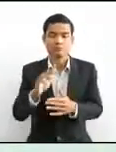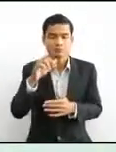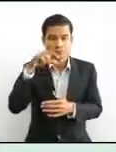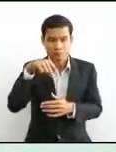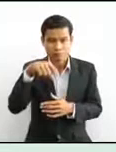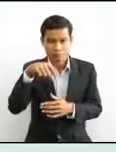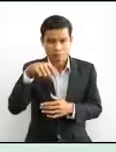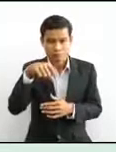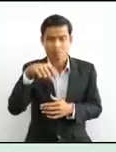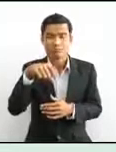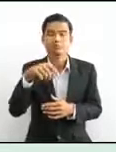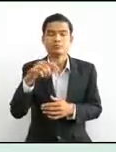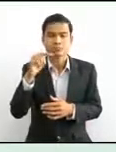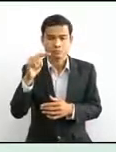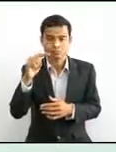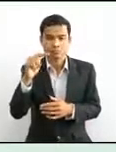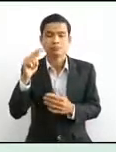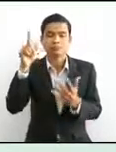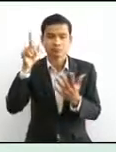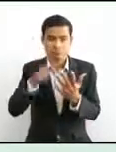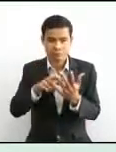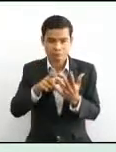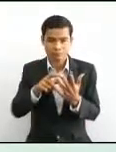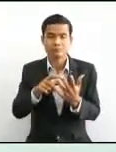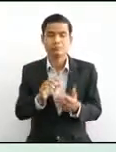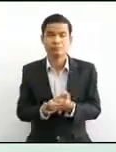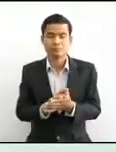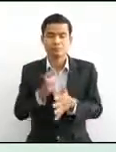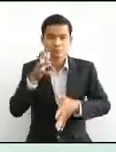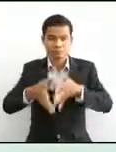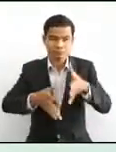ngớ con bần tọc muối con